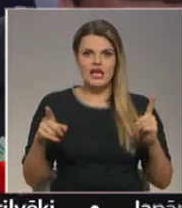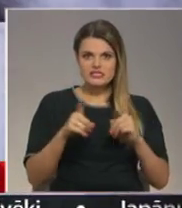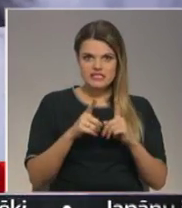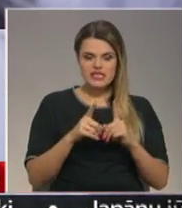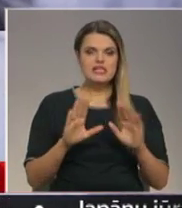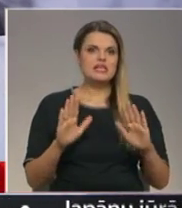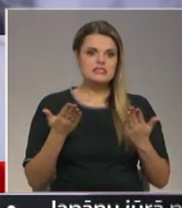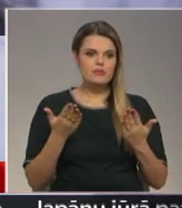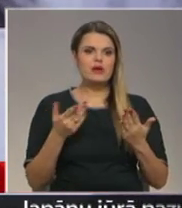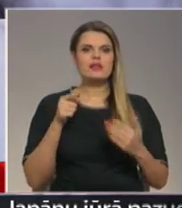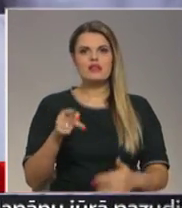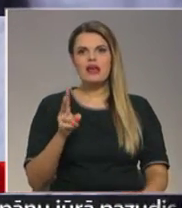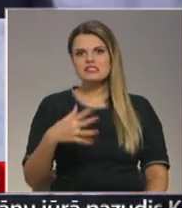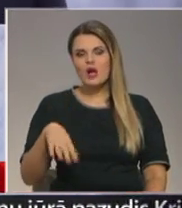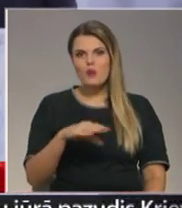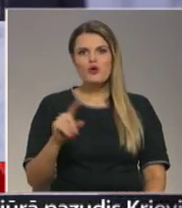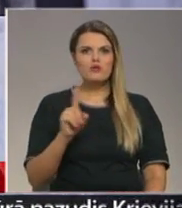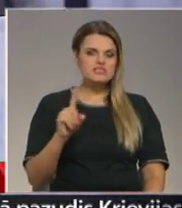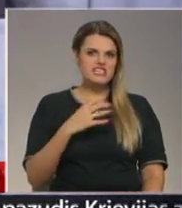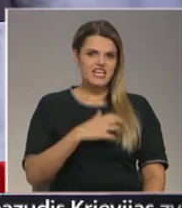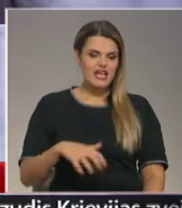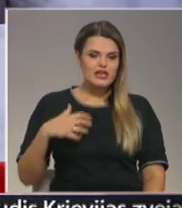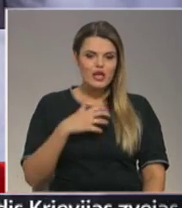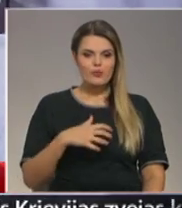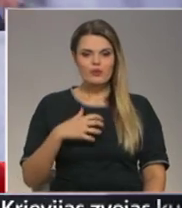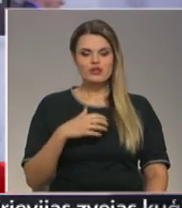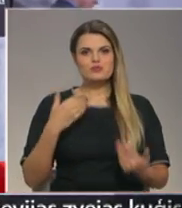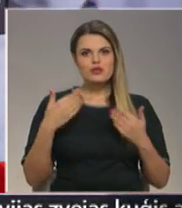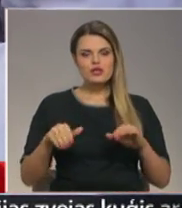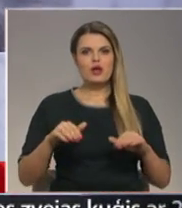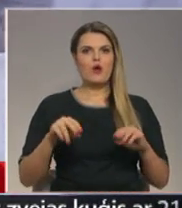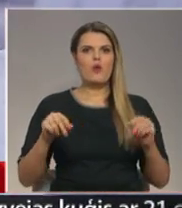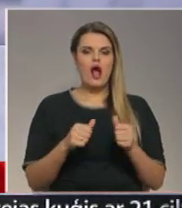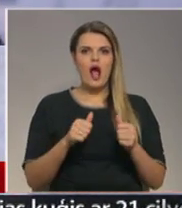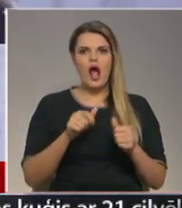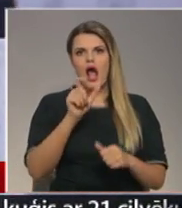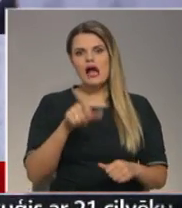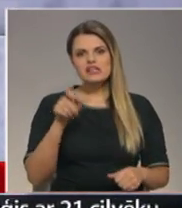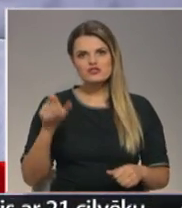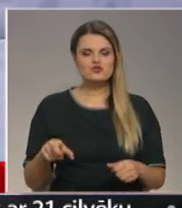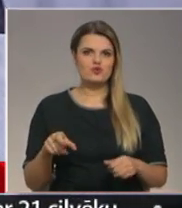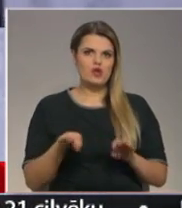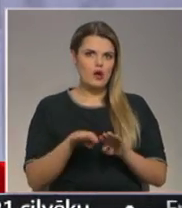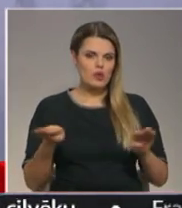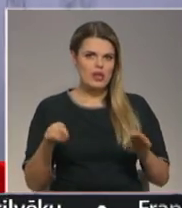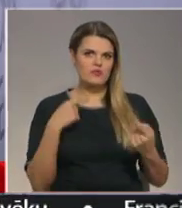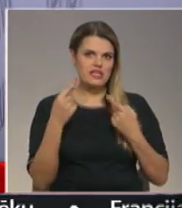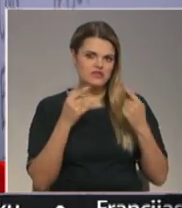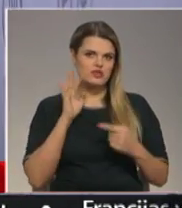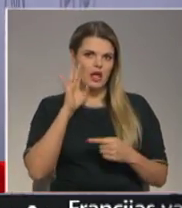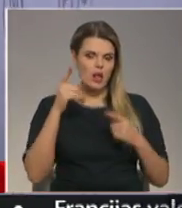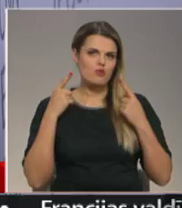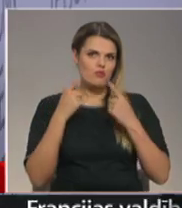viņiem, bet tas, ka mums ir nepieciešams jau akcionāru līmenī izrunāt tālāko perspektīvu, tas